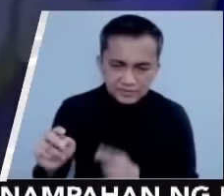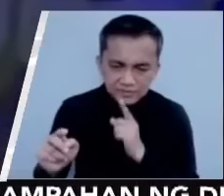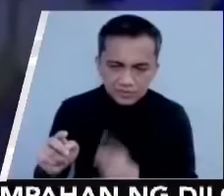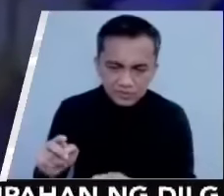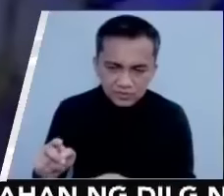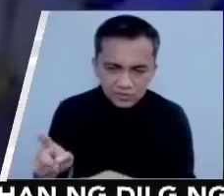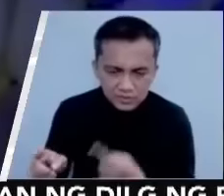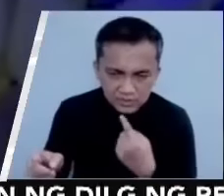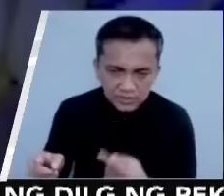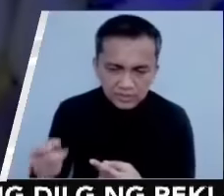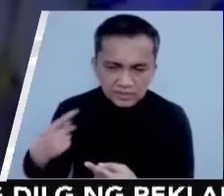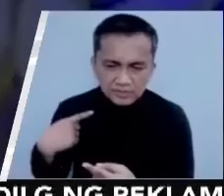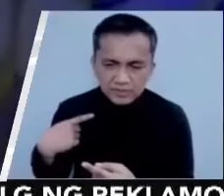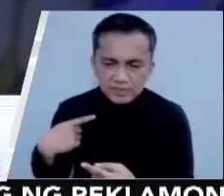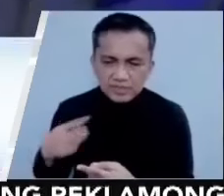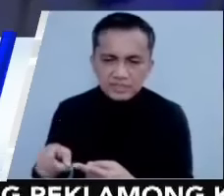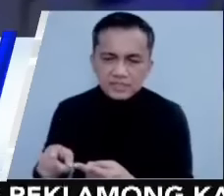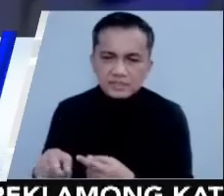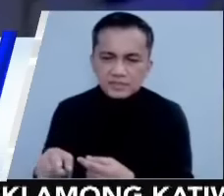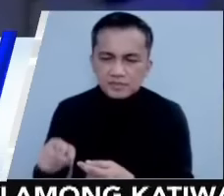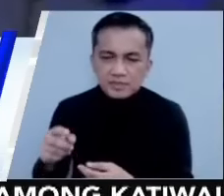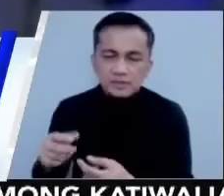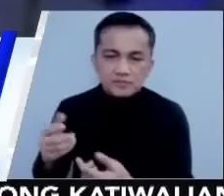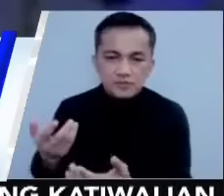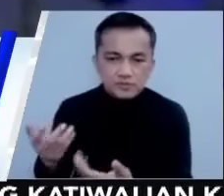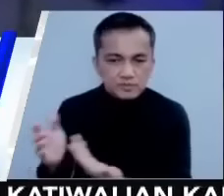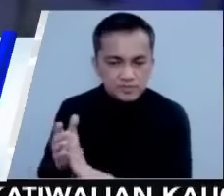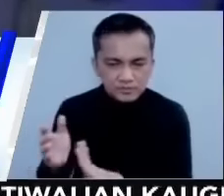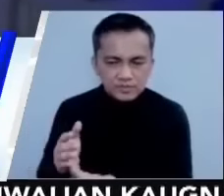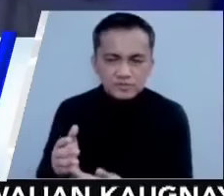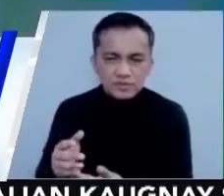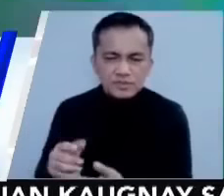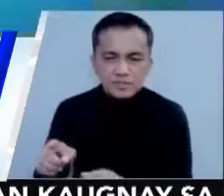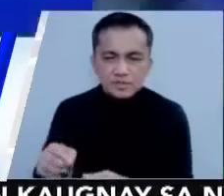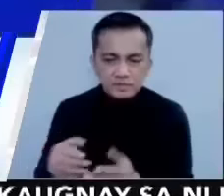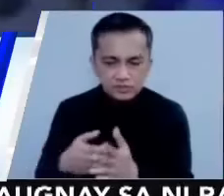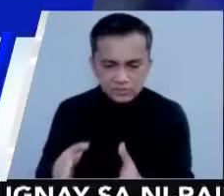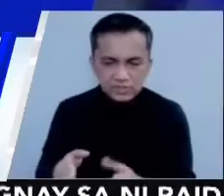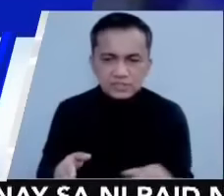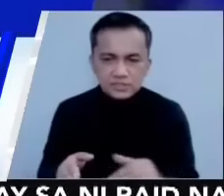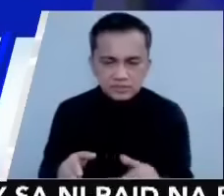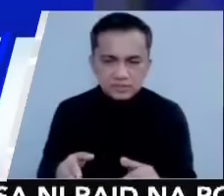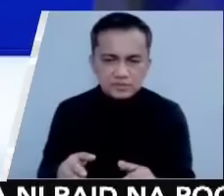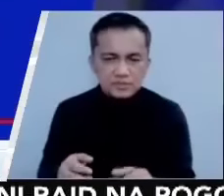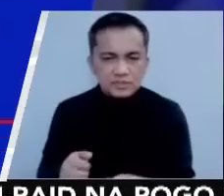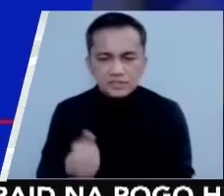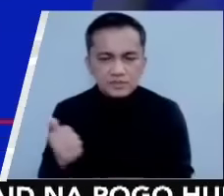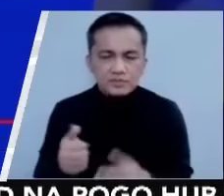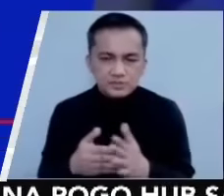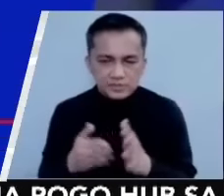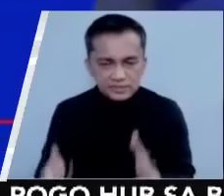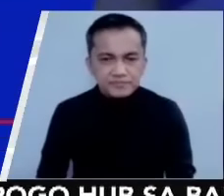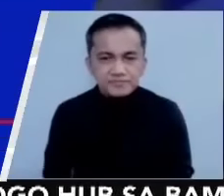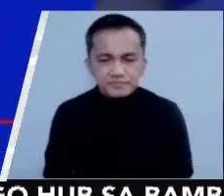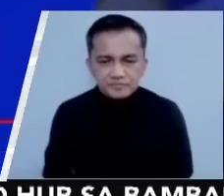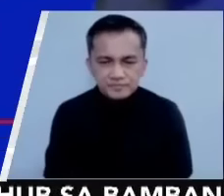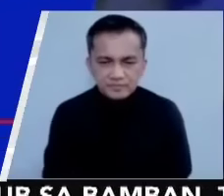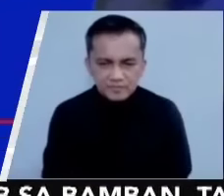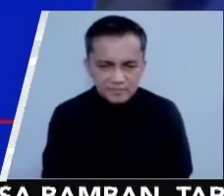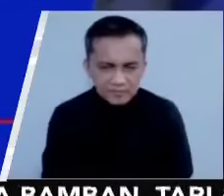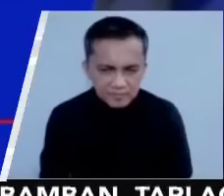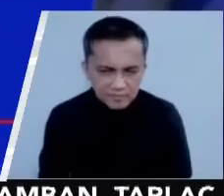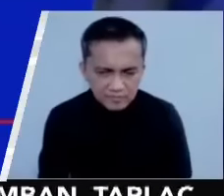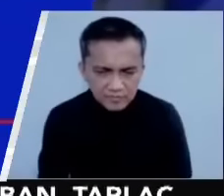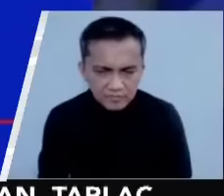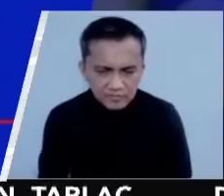sa kanyang mga kamag-aral kundi maging sa mga estudyante ng buhay. In life, you stumble and fall,